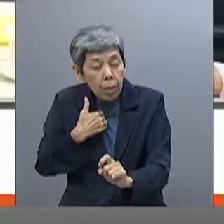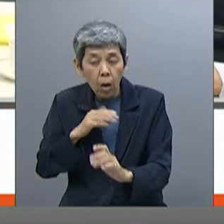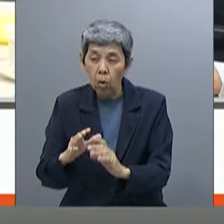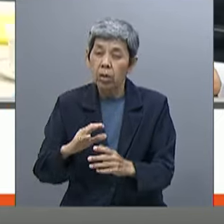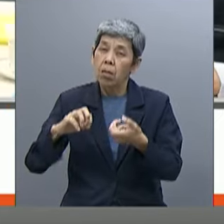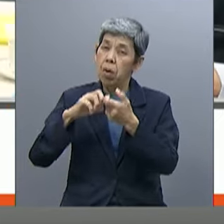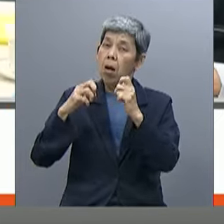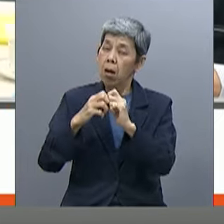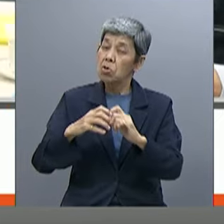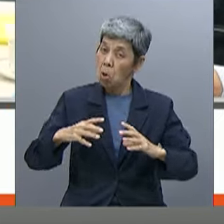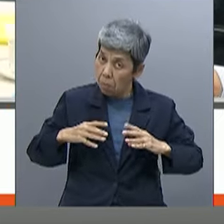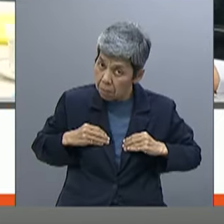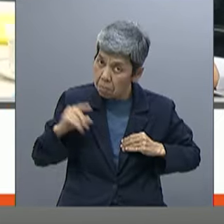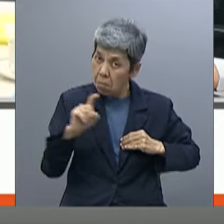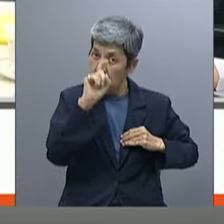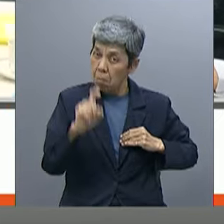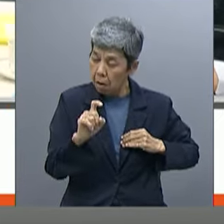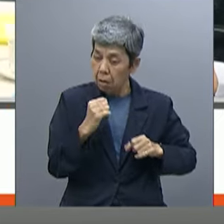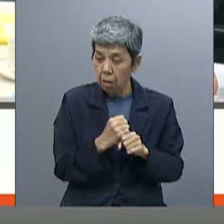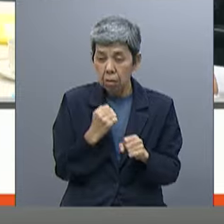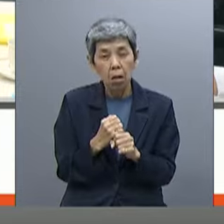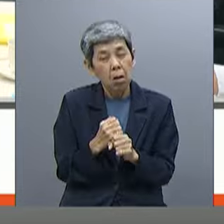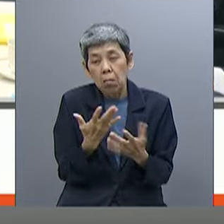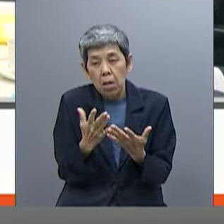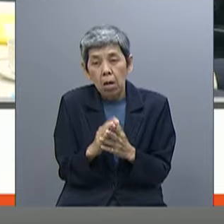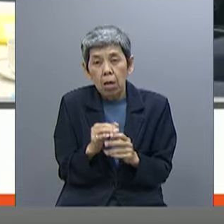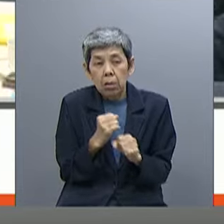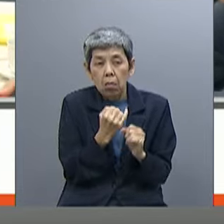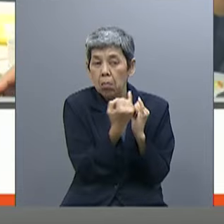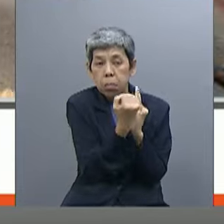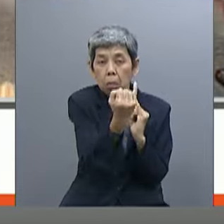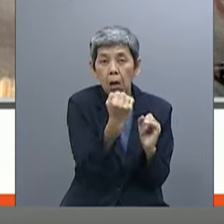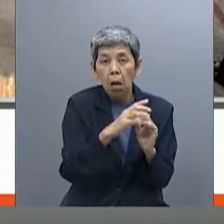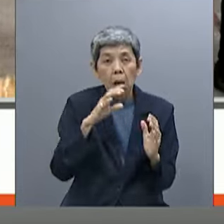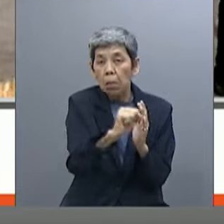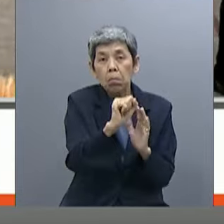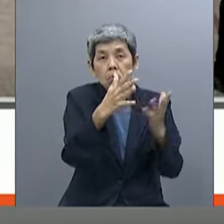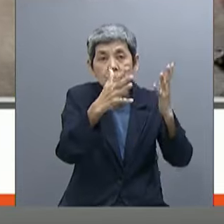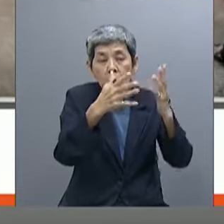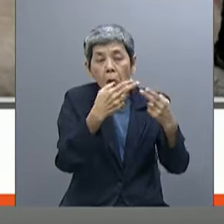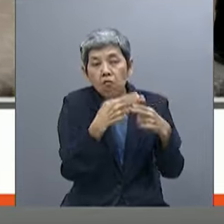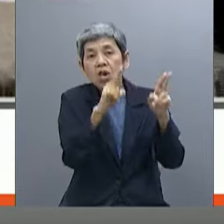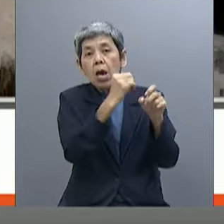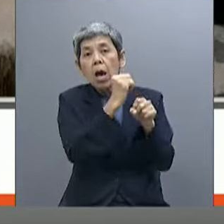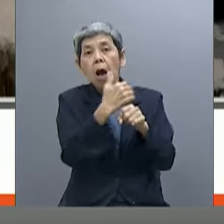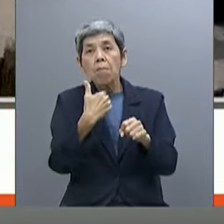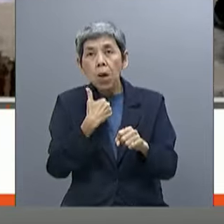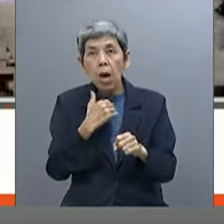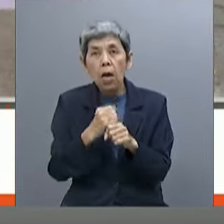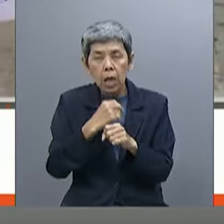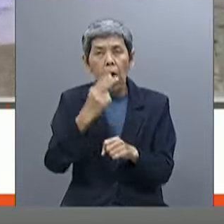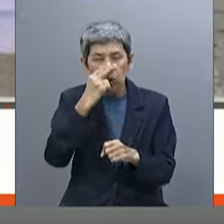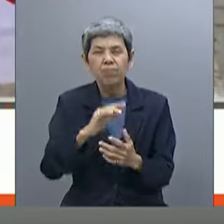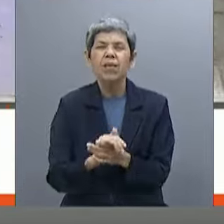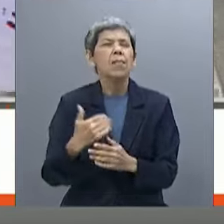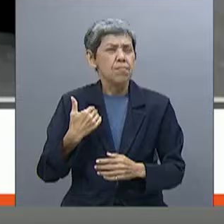ผลกระทบยอมรับได้กับการที่จะไม่มีผู้ต้องหาเข้าสู่กระบวนการยุติธรรมหรือไม่และสิ่งที่กังวลกันนั่นก็คืออา